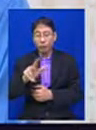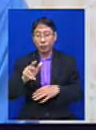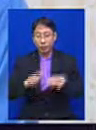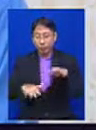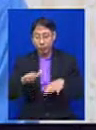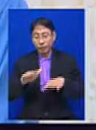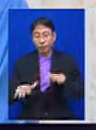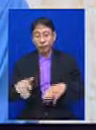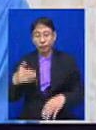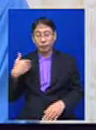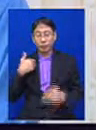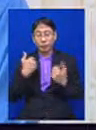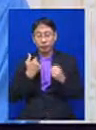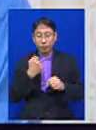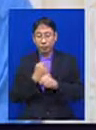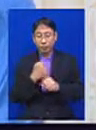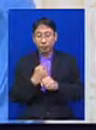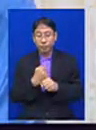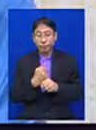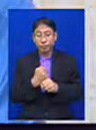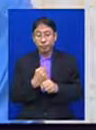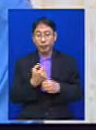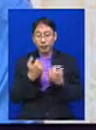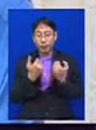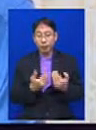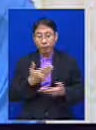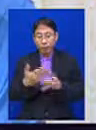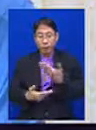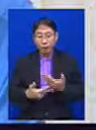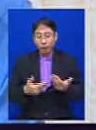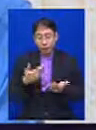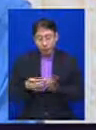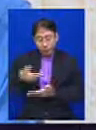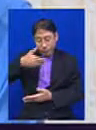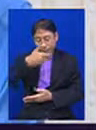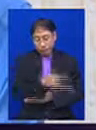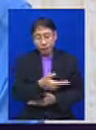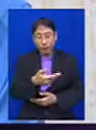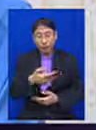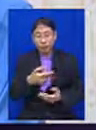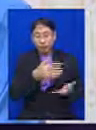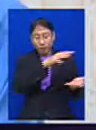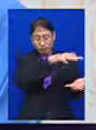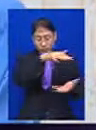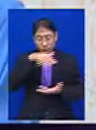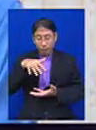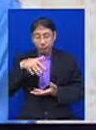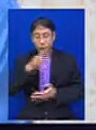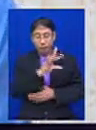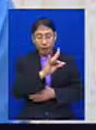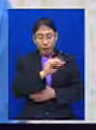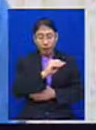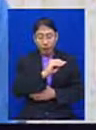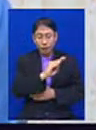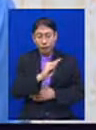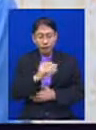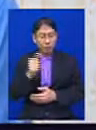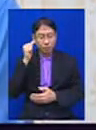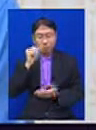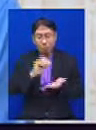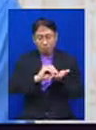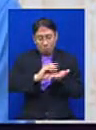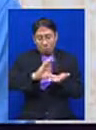ครับก็ทำให้ผู้ขายที่ไปซื้อสลากที่ราคาขายส่งเนี่ยถ้ามาขายที่80บาทเนี่ยเดิมบอกไม่มีกำ